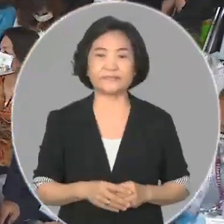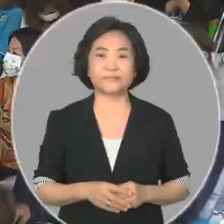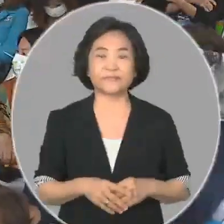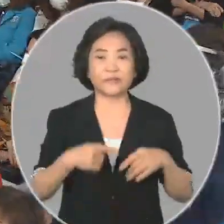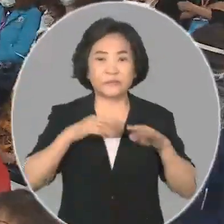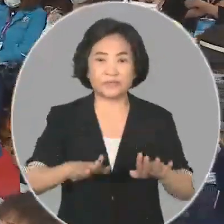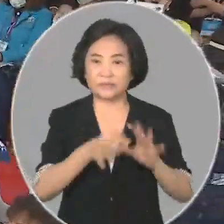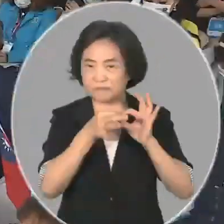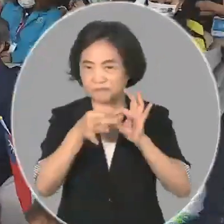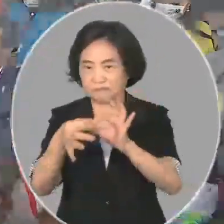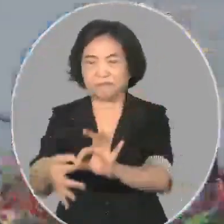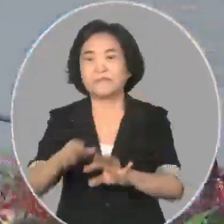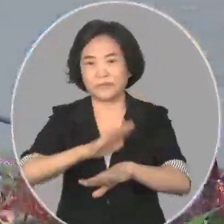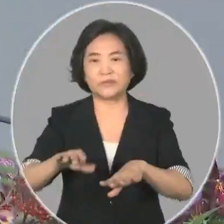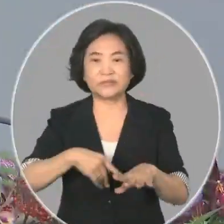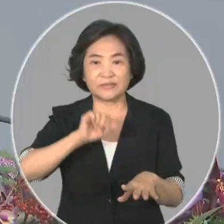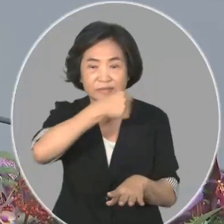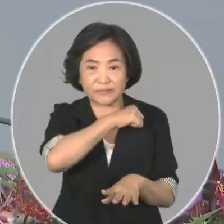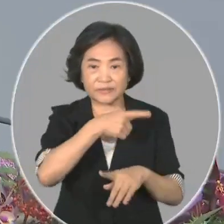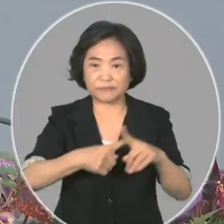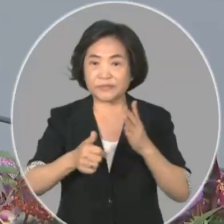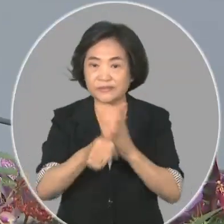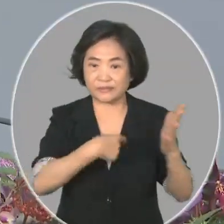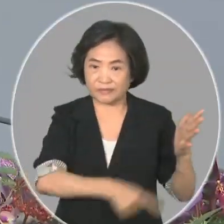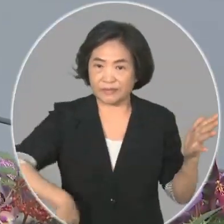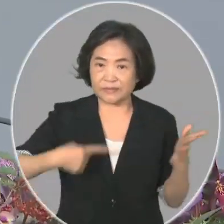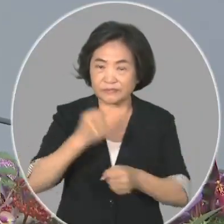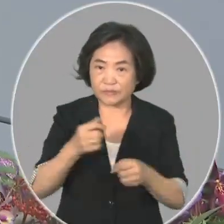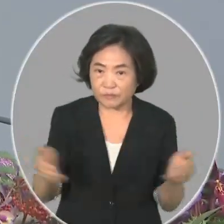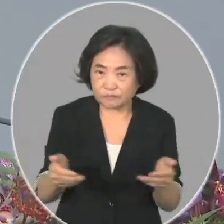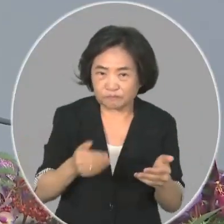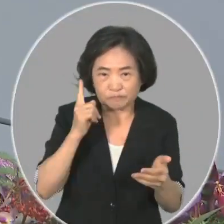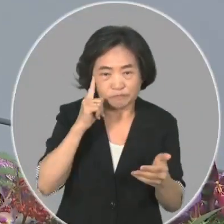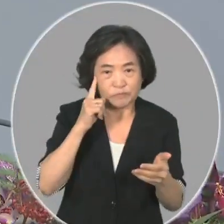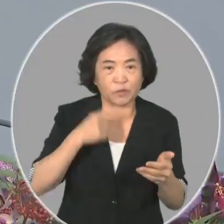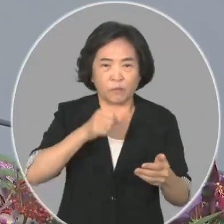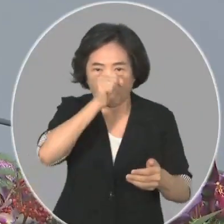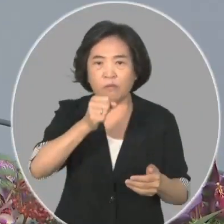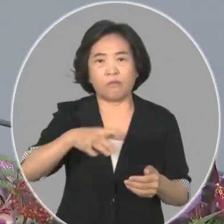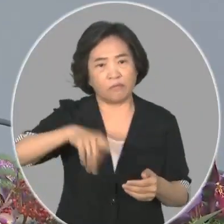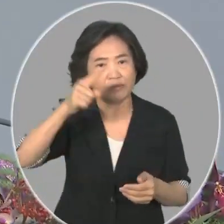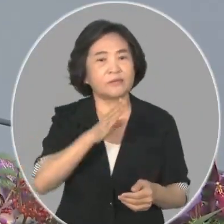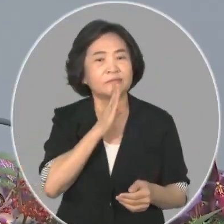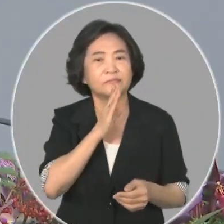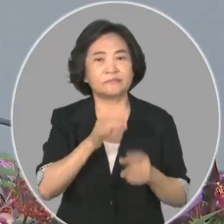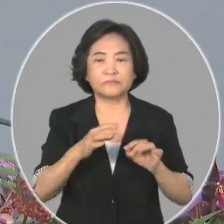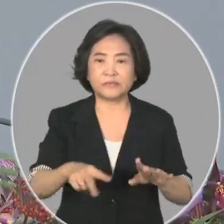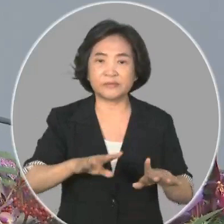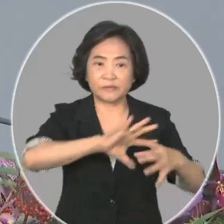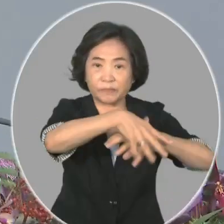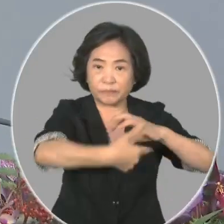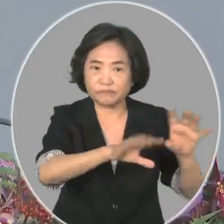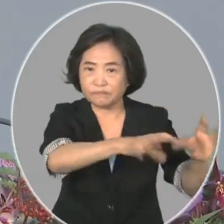我们会持续维持台湾在半导体尖端制造的优势和能量，同时也会协助全球